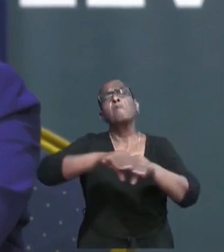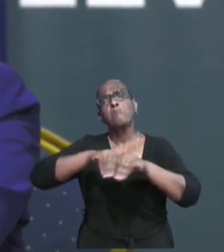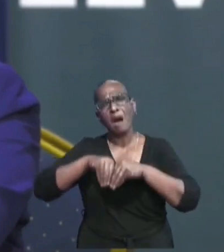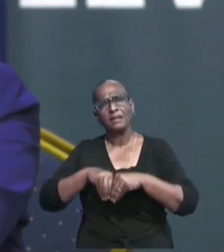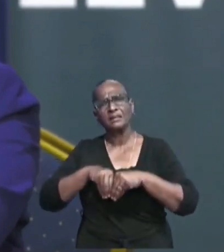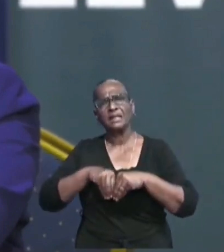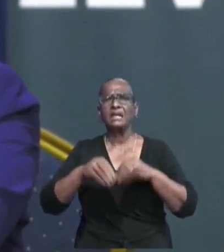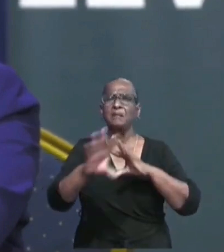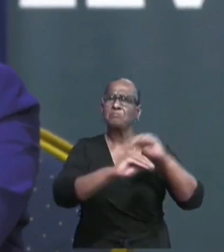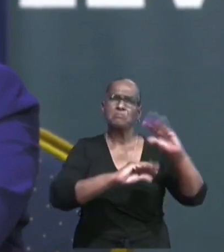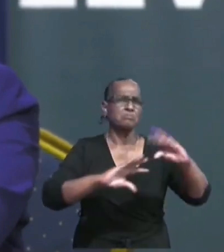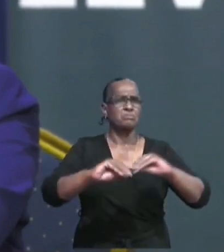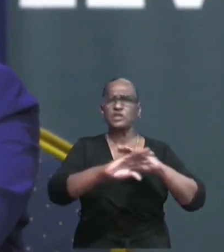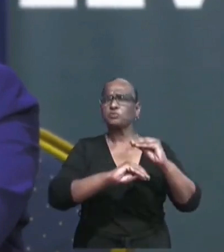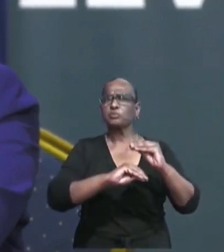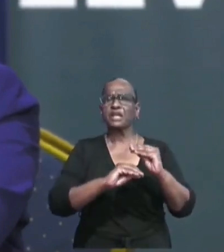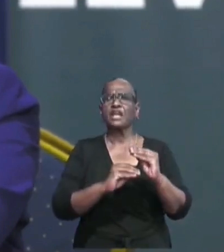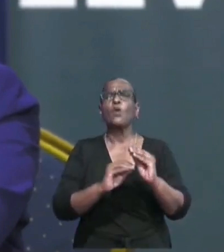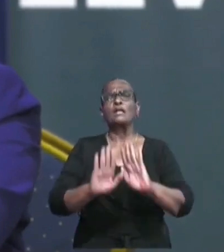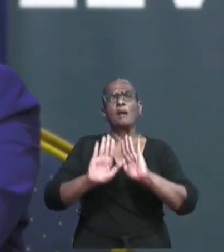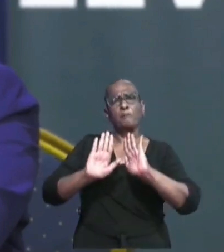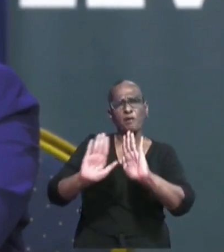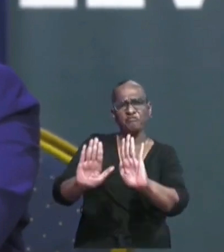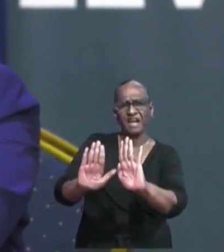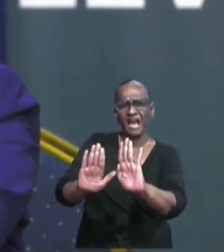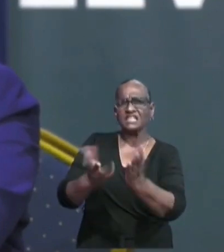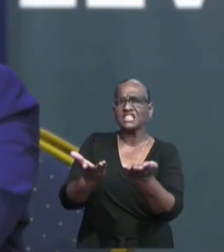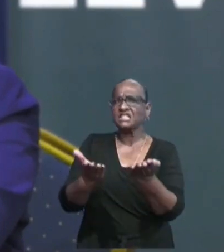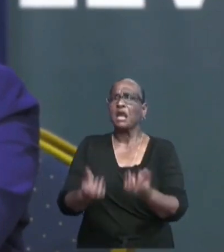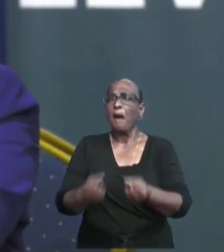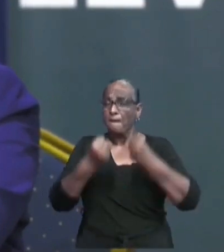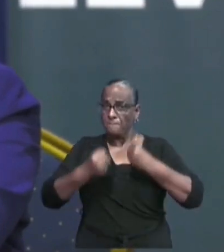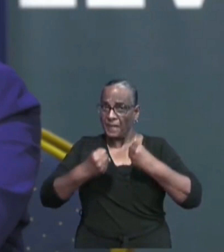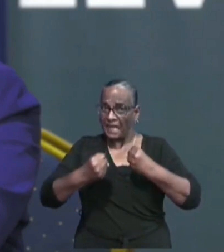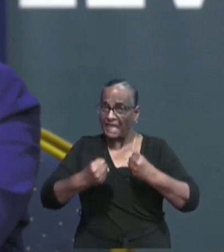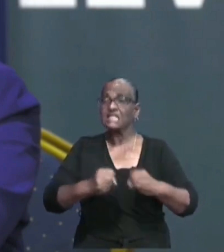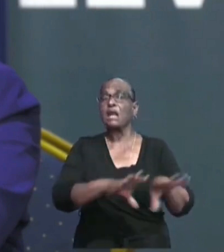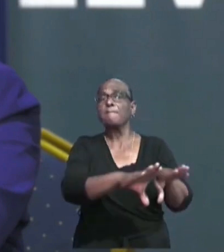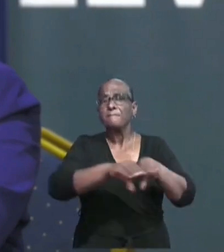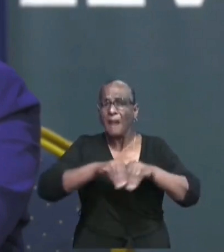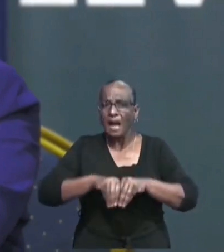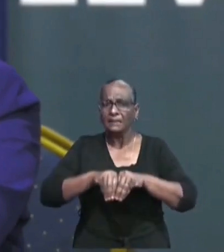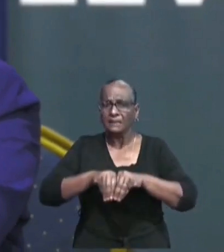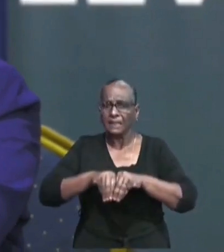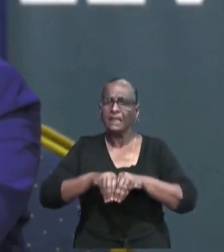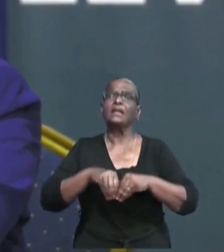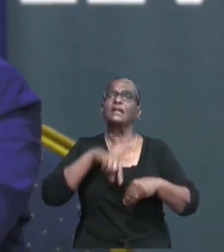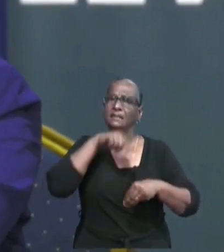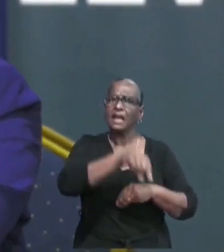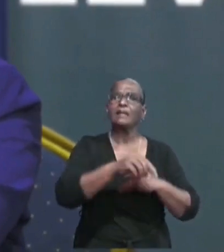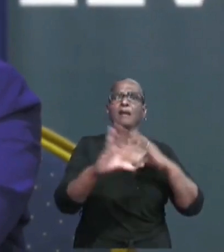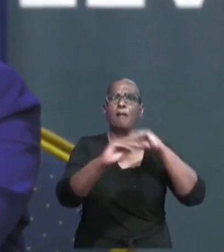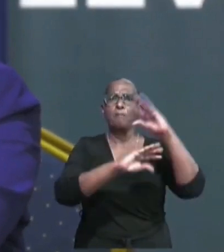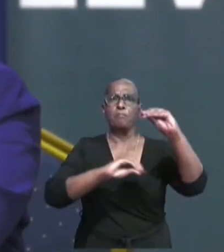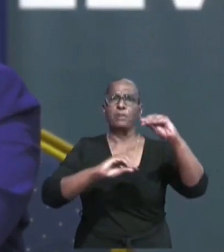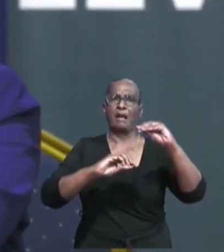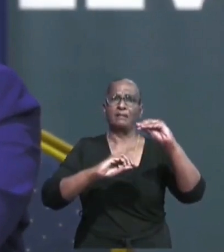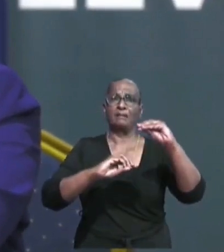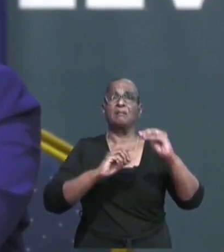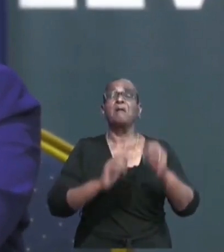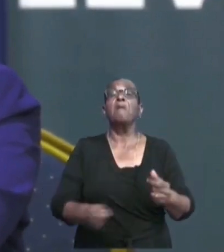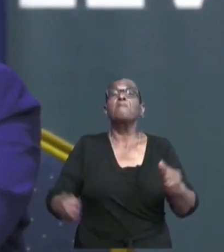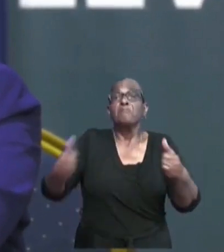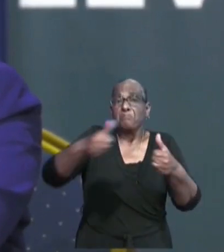betreft de preventieaangelegenheden, de beheersingsmaatregelen, zullen bespreken,